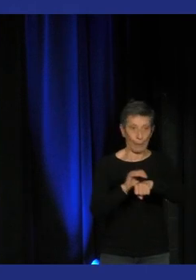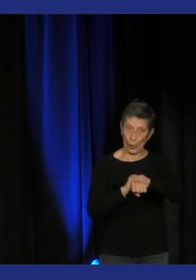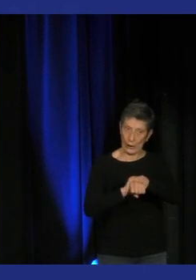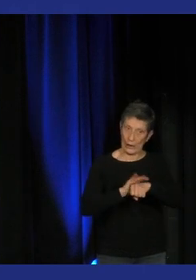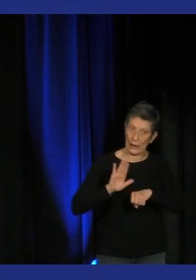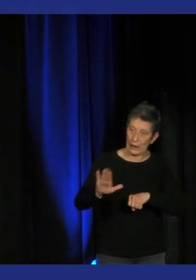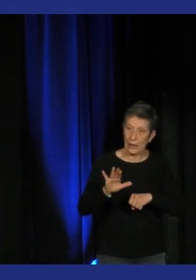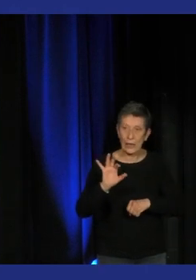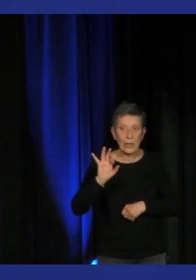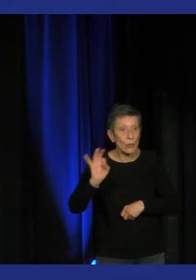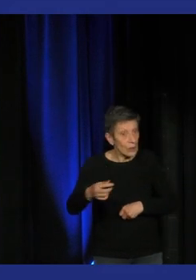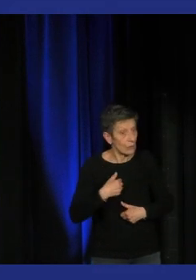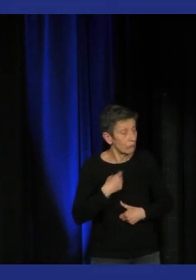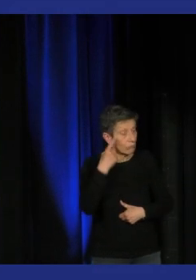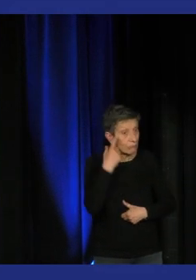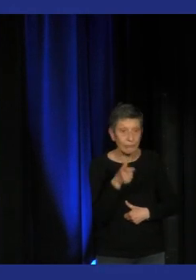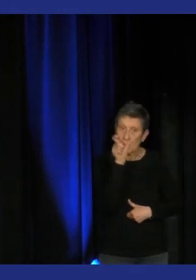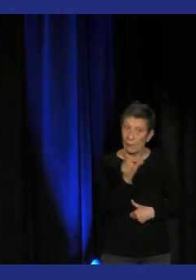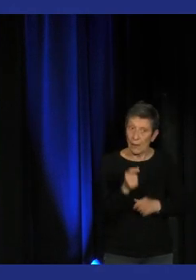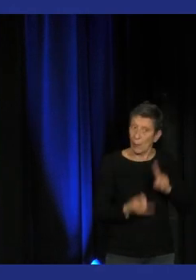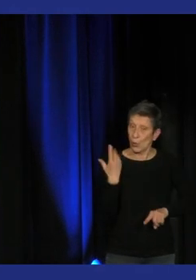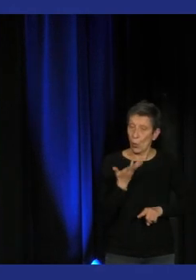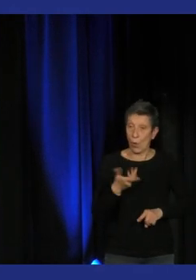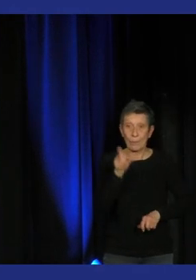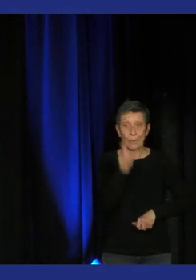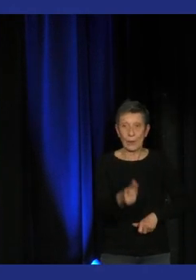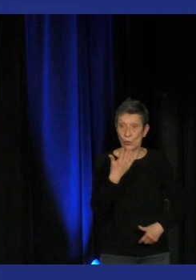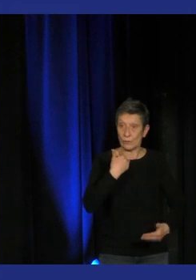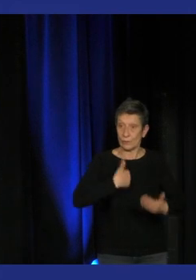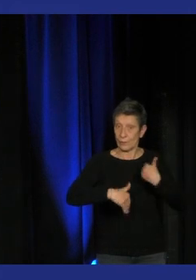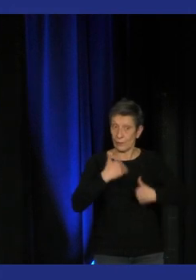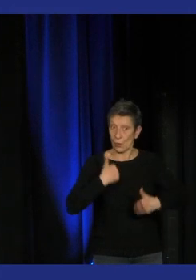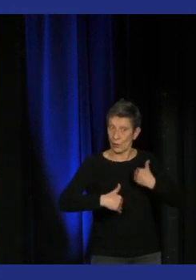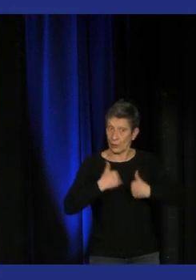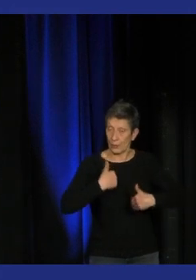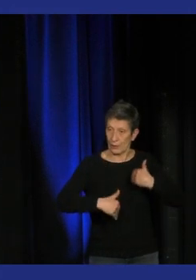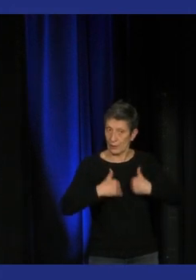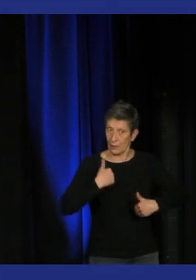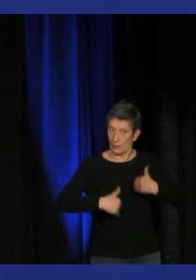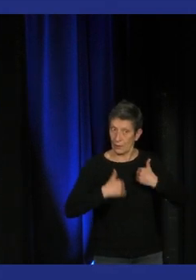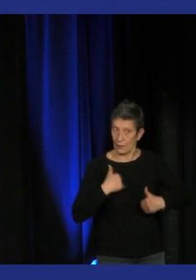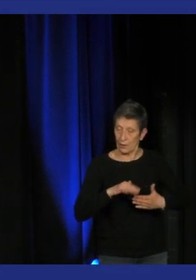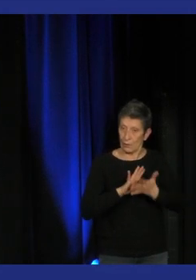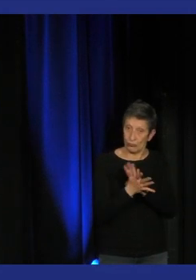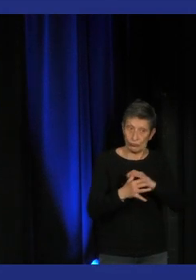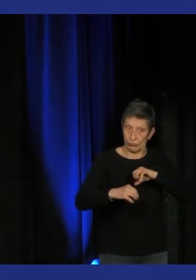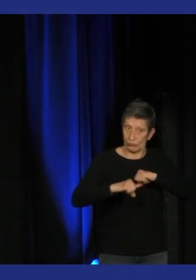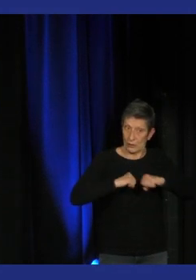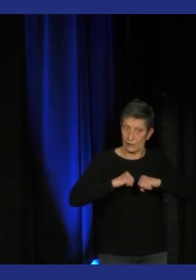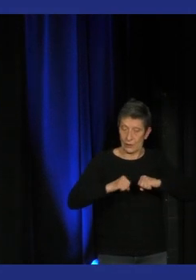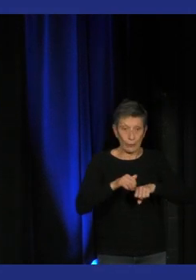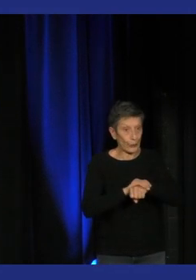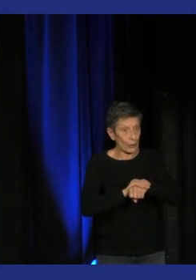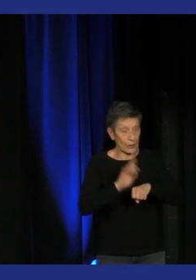semble important, c'est que justement, la personne handicapée, quand elle développe des activités politiques, les développe dans tous les